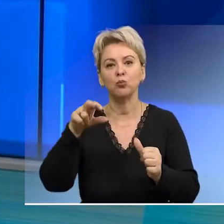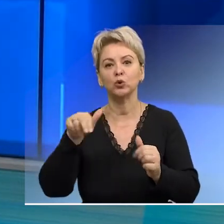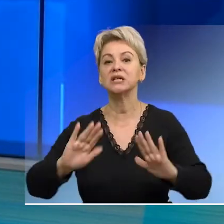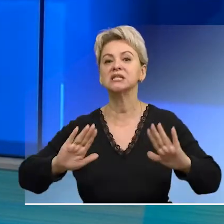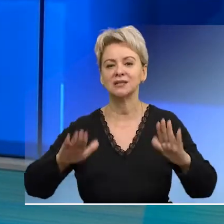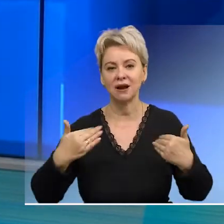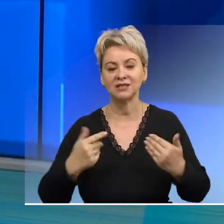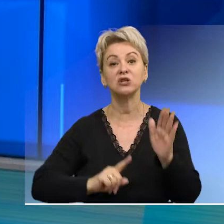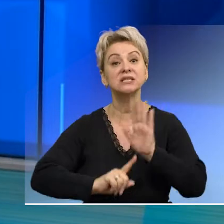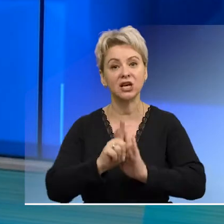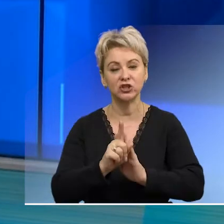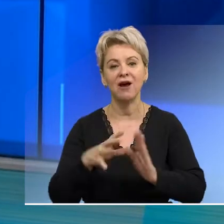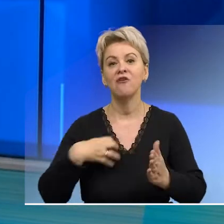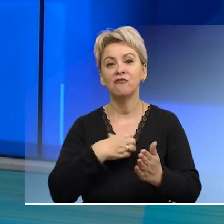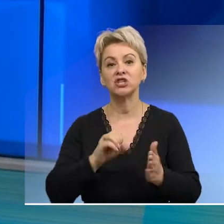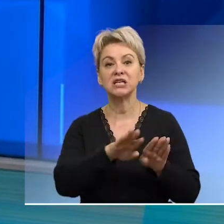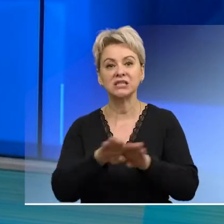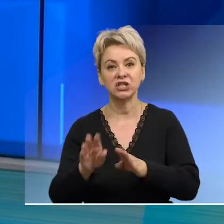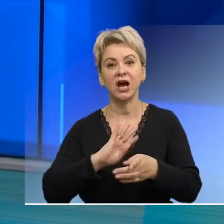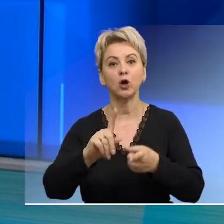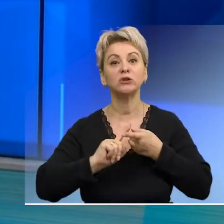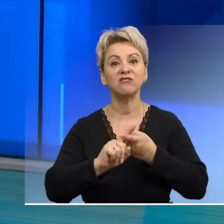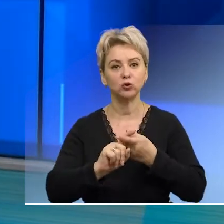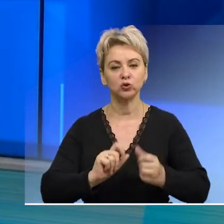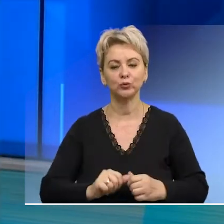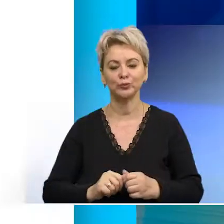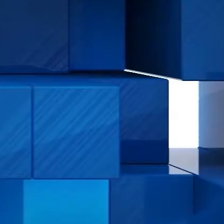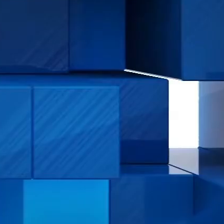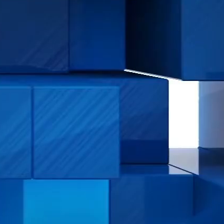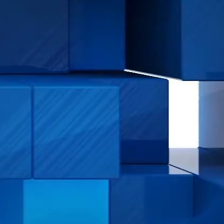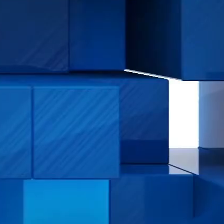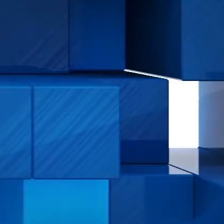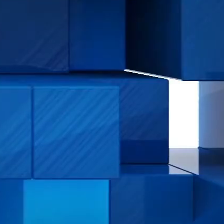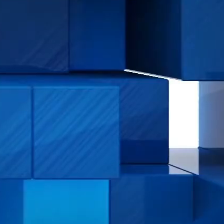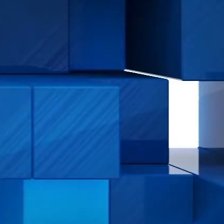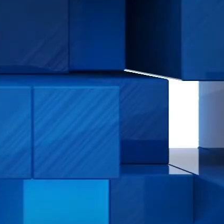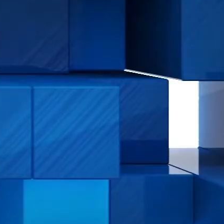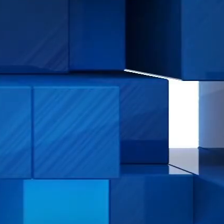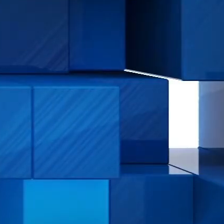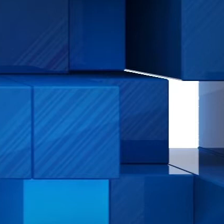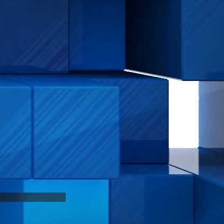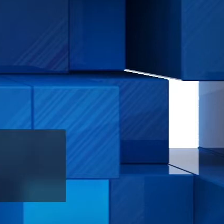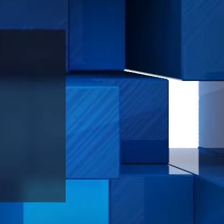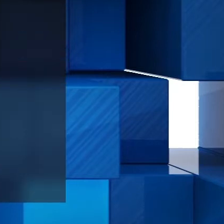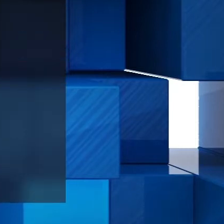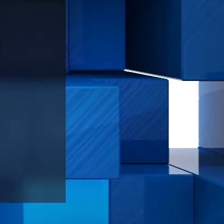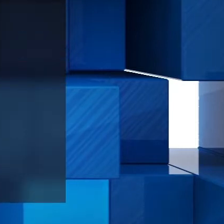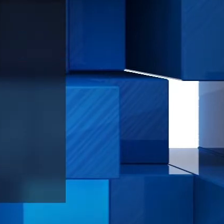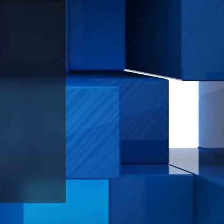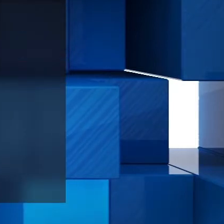Всеволод Гимбут, здравствуйте. Но сначала актуальная статистика по коронавирусу. За сутки в России выявлено